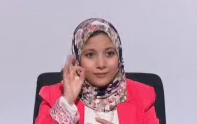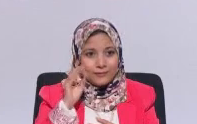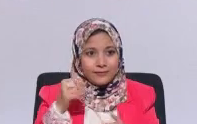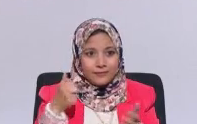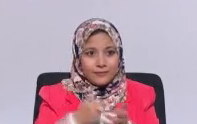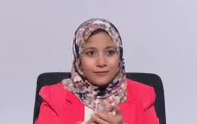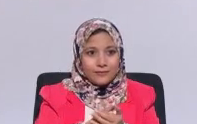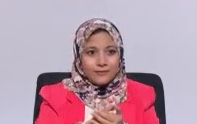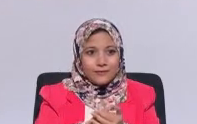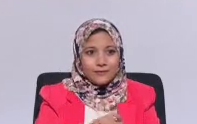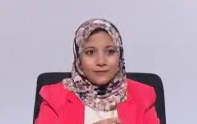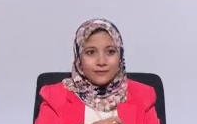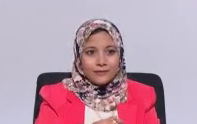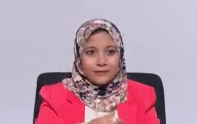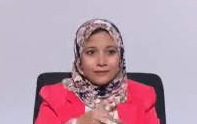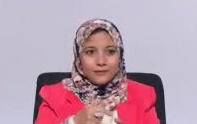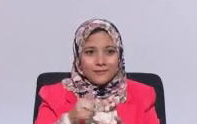البشريه النهارده هتنام في هدوء.